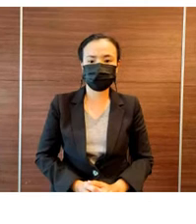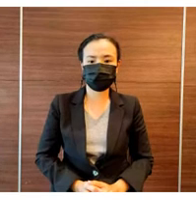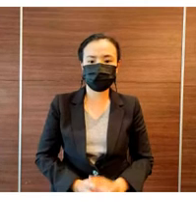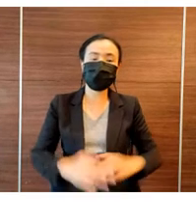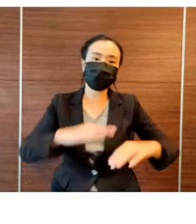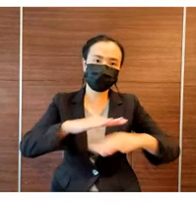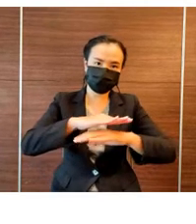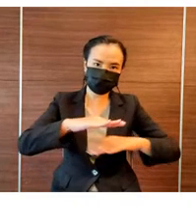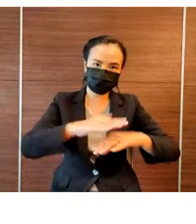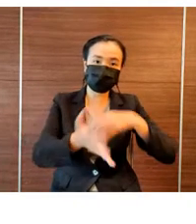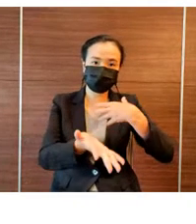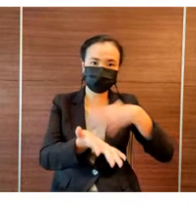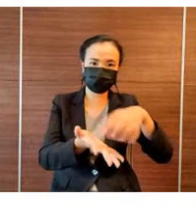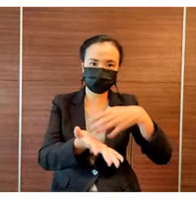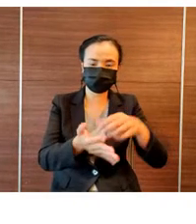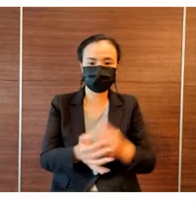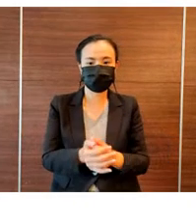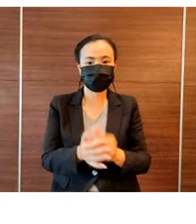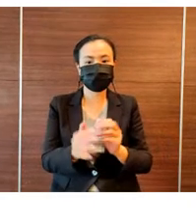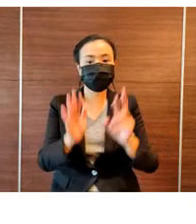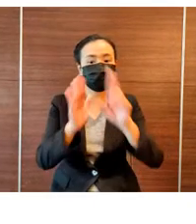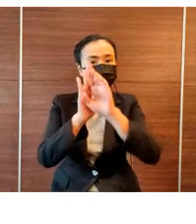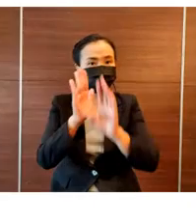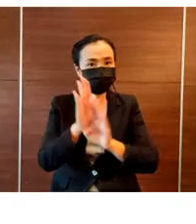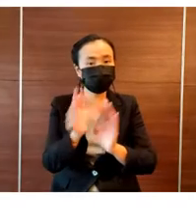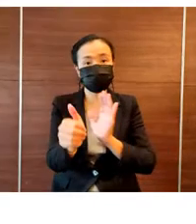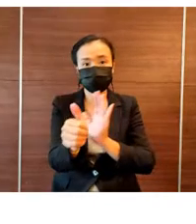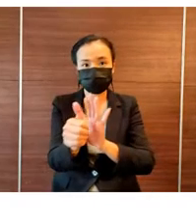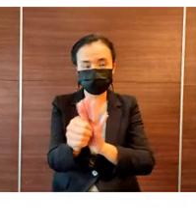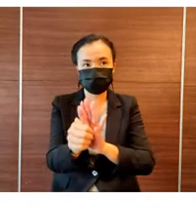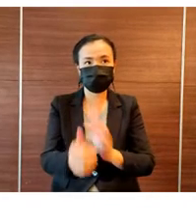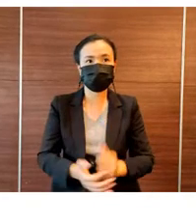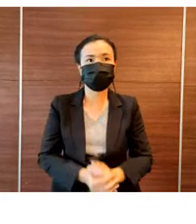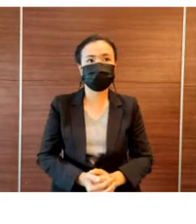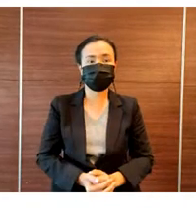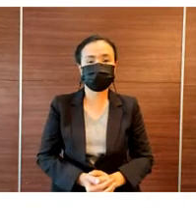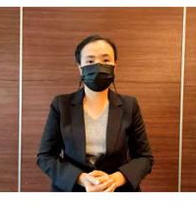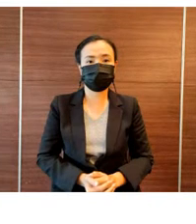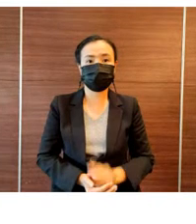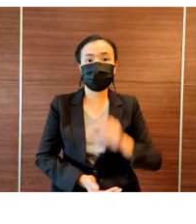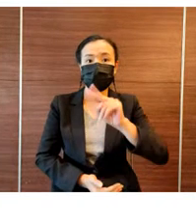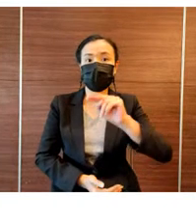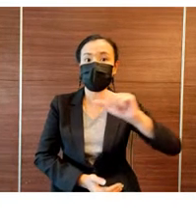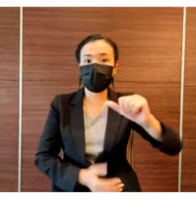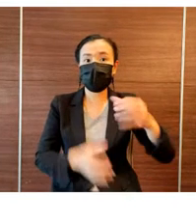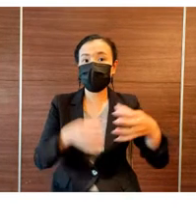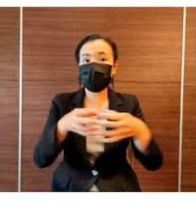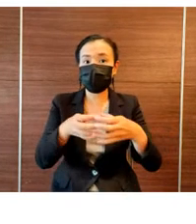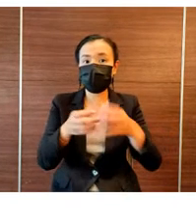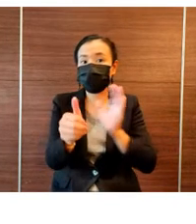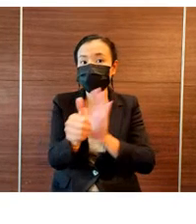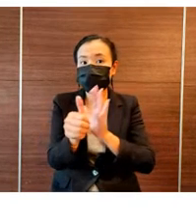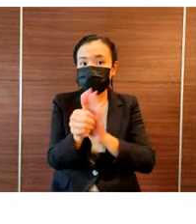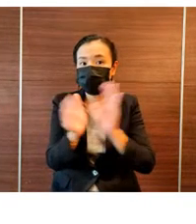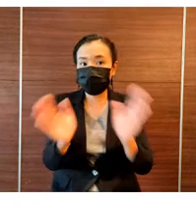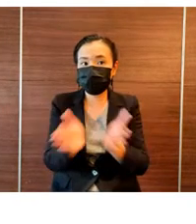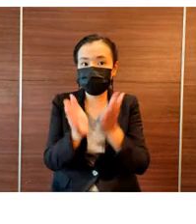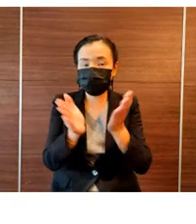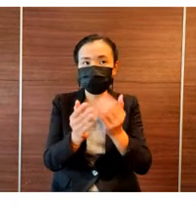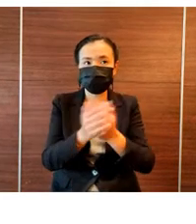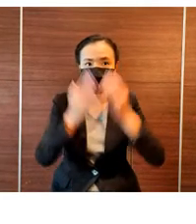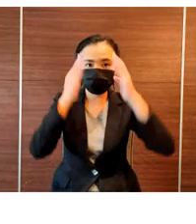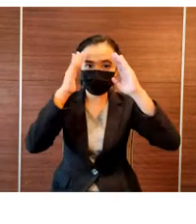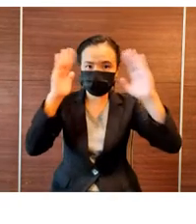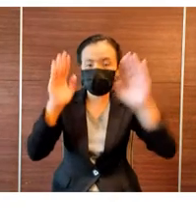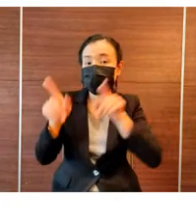านคร่าวๆ ค่ะ เป็นระบบซัพพอร์ตนะครับ NA คือระบบซัพพอร์ตเนาะเป็นซัพพอร์ตกรุ๊ปอย่างนึงนะคะสำหรับการที่คนที่มีประสบ